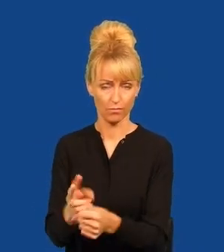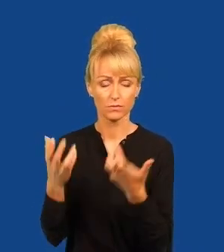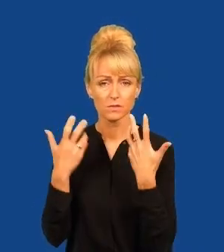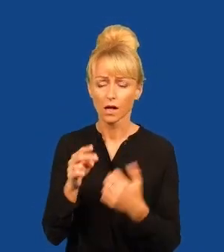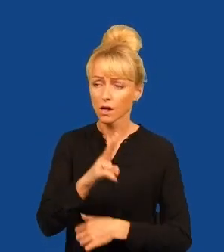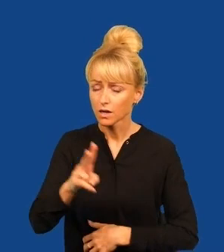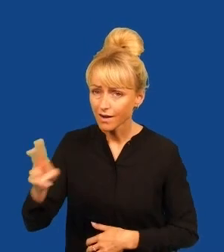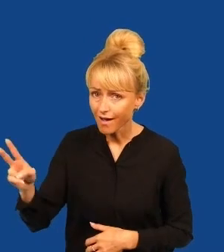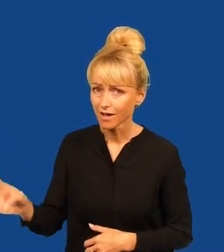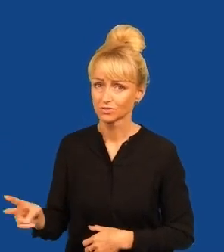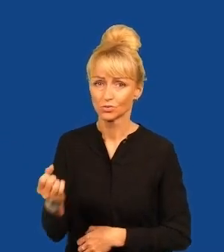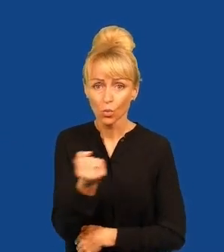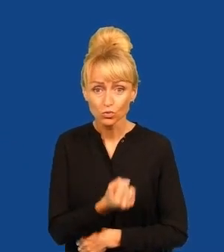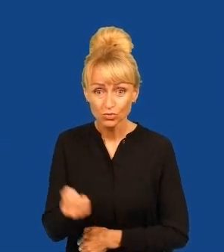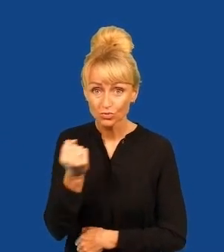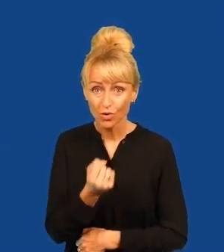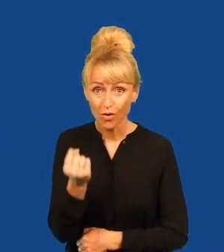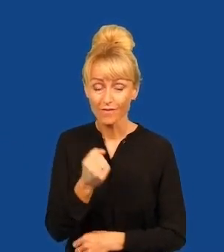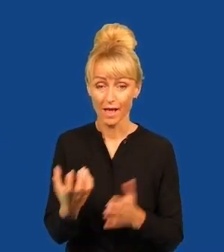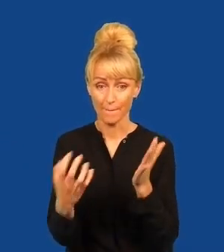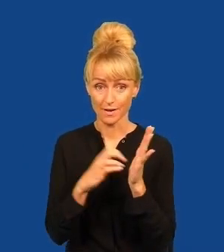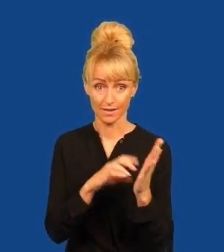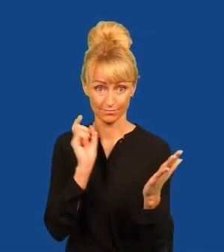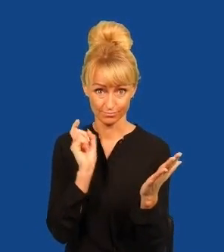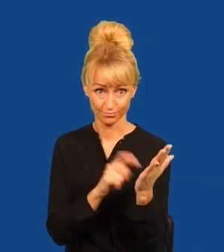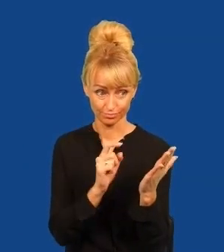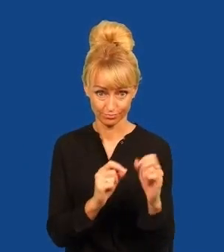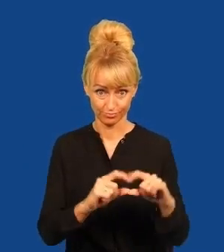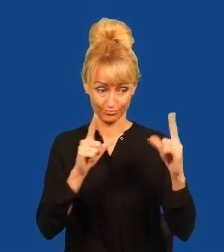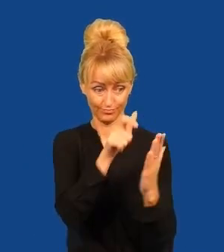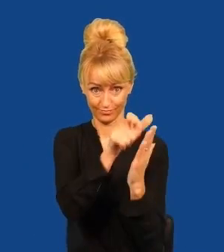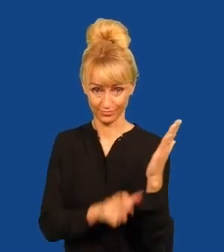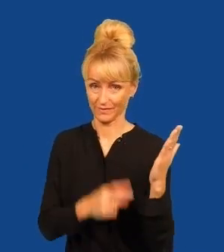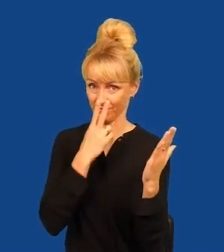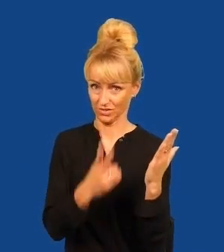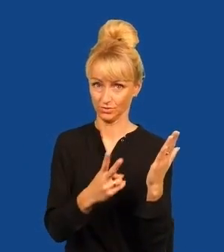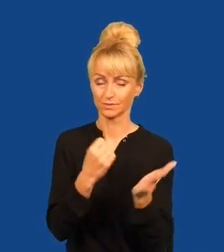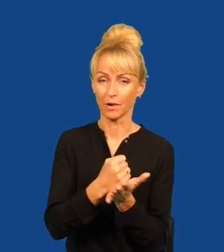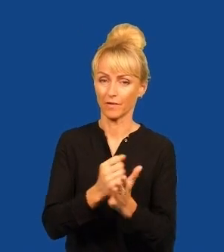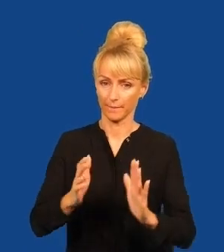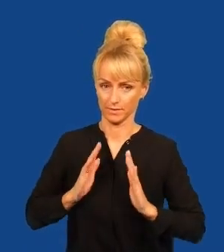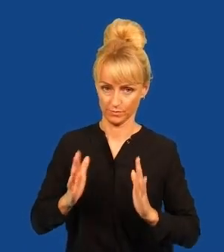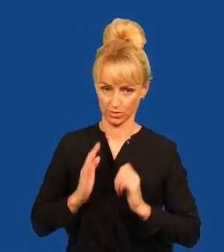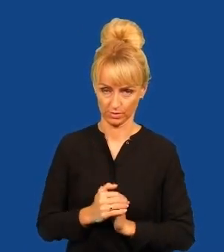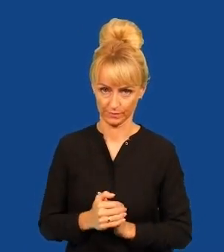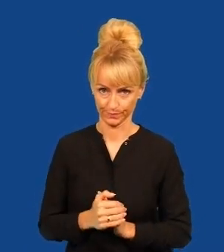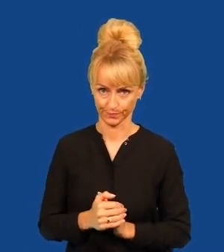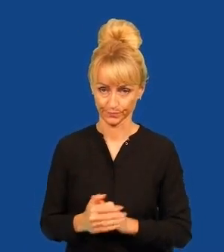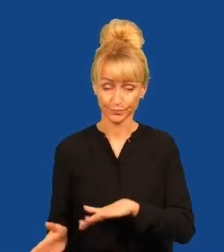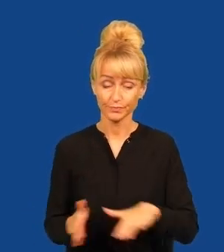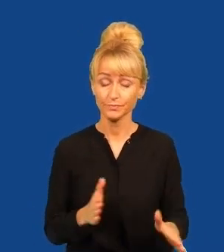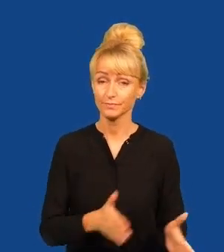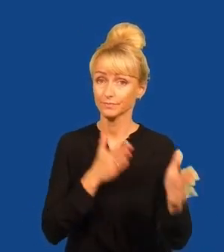użytkownik podczas onboardingu pierwszego odpalenia to zobaczył. Komunikacja. Jasna komunikacja. W przypadku tutaj na